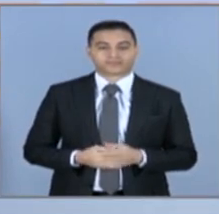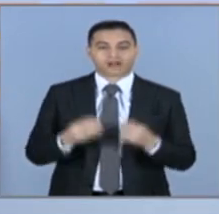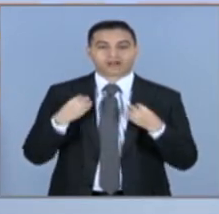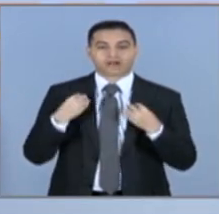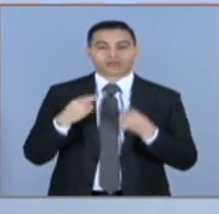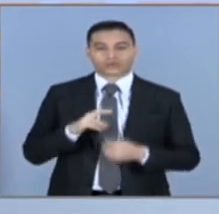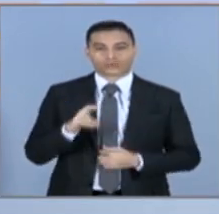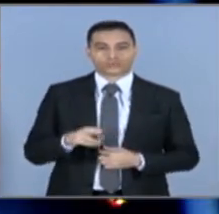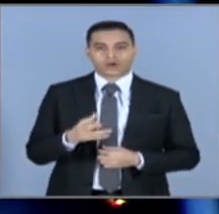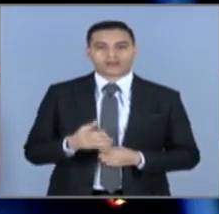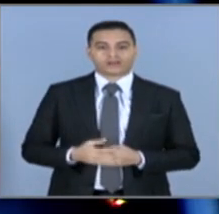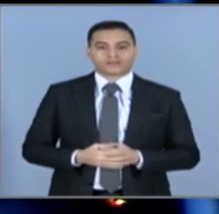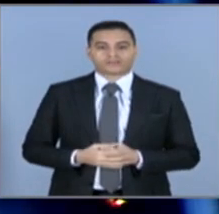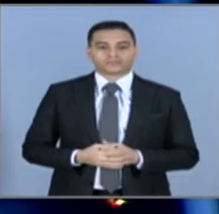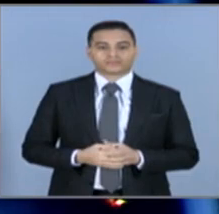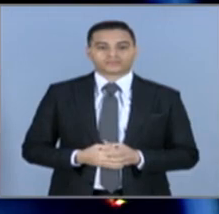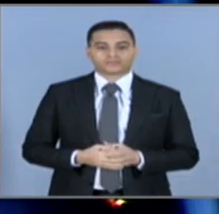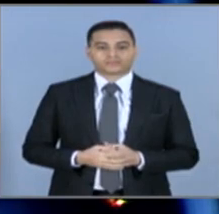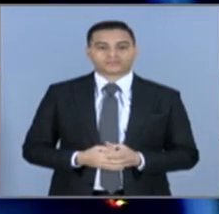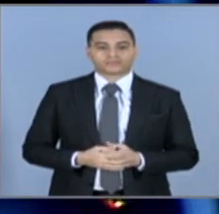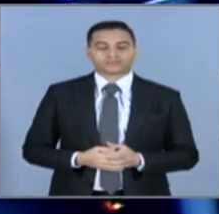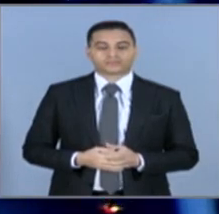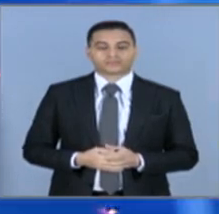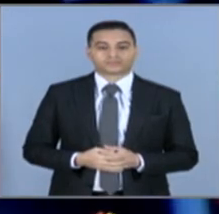رياضة. والسؤال هو،